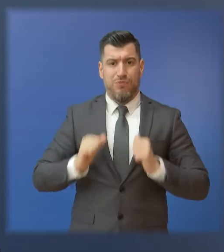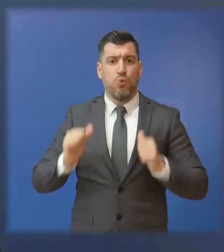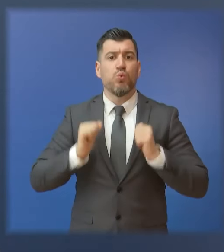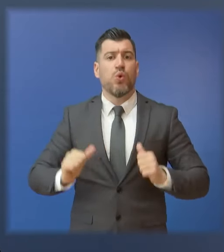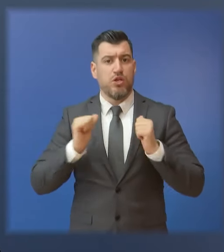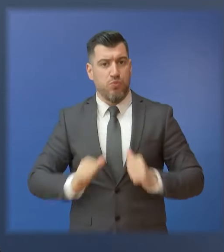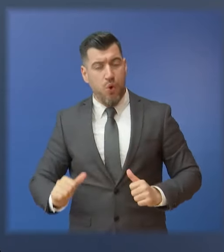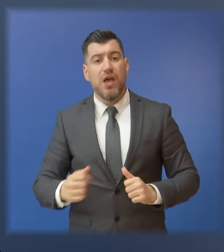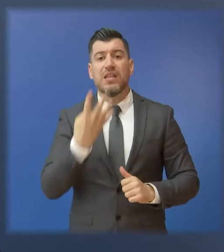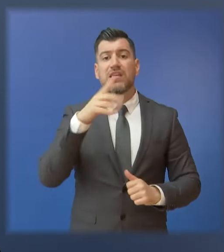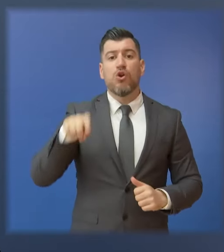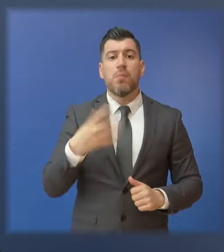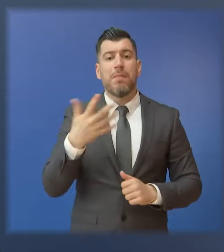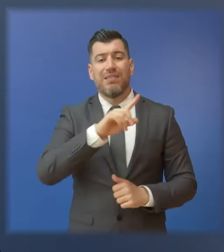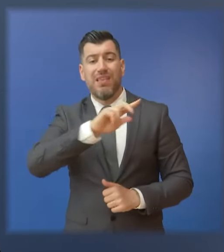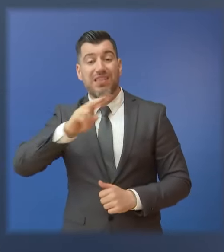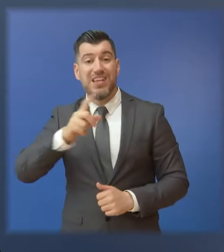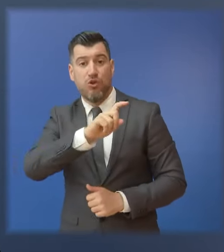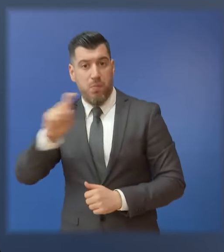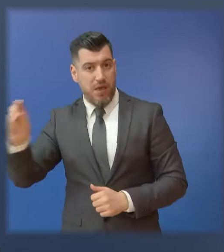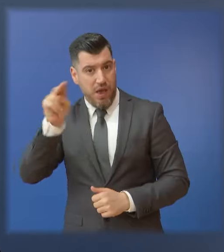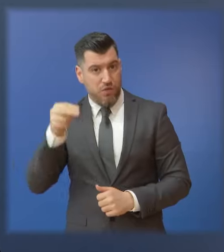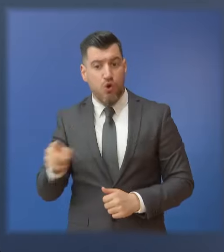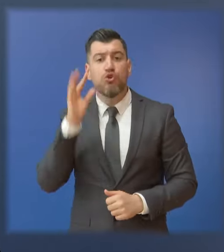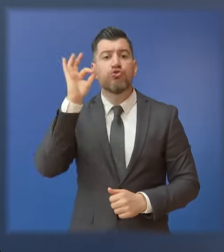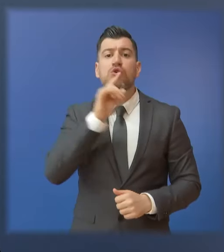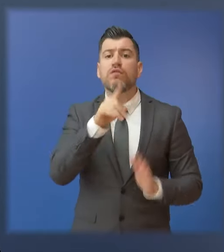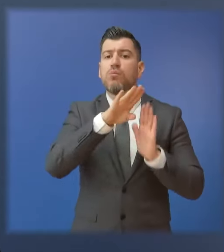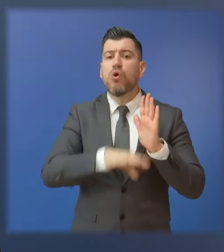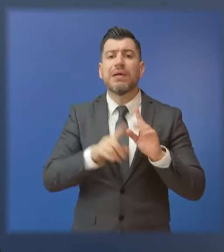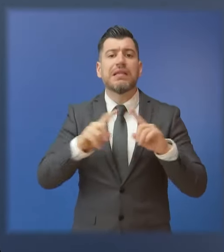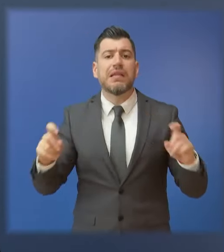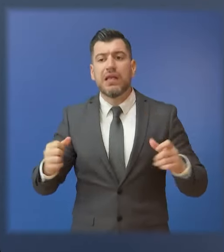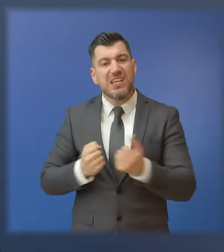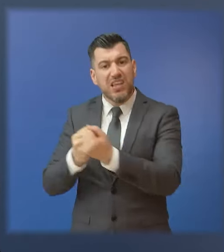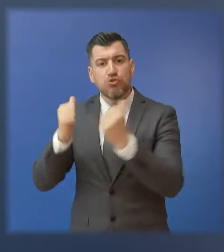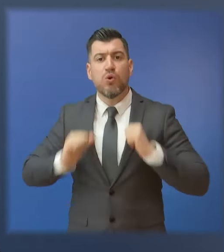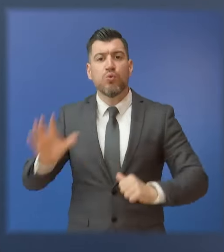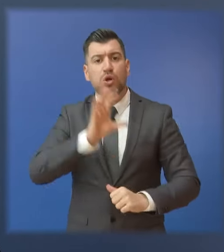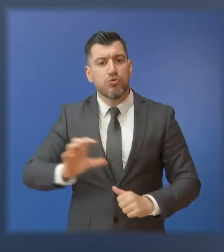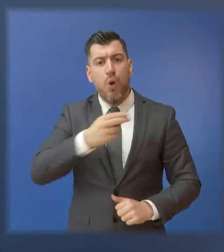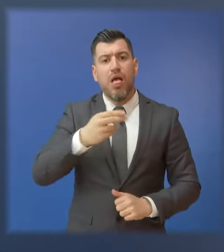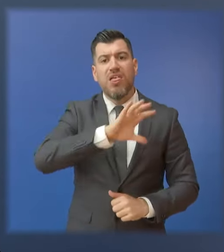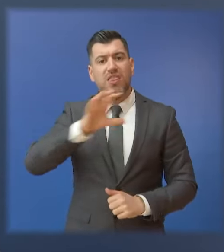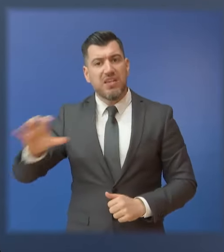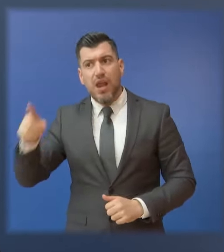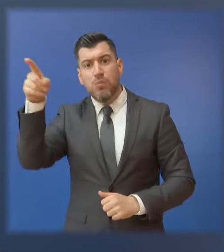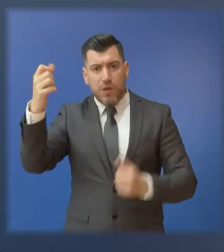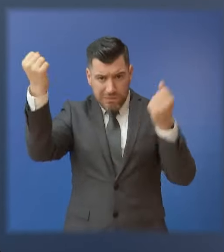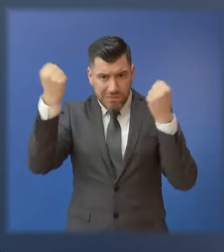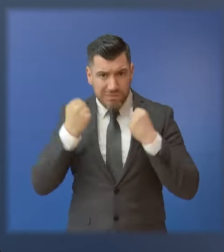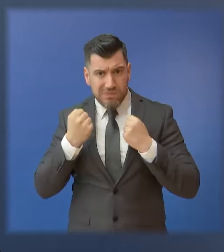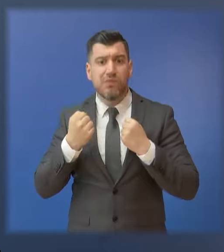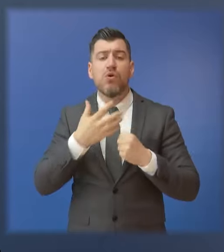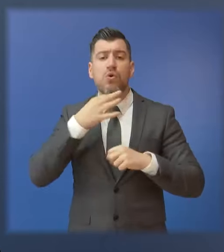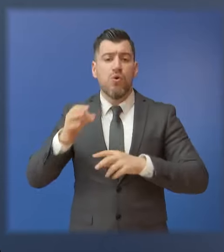4,45 εκατομμυρίων ε στόχος του προγράμματος είναι η στήριξη του τουρισμού στις περιοχές της θεσσαλίας που χτυπήθηκαν από τον daniel